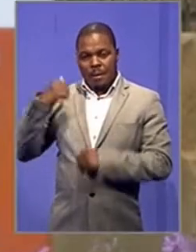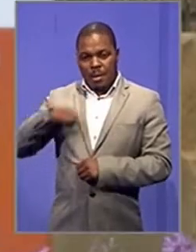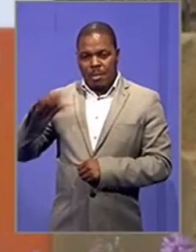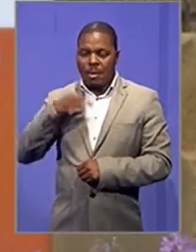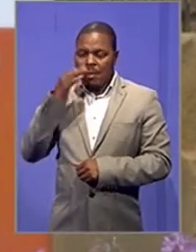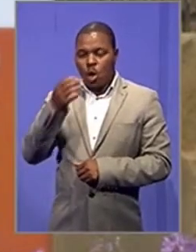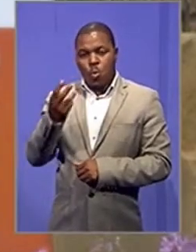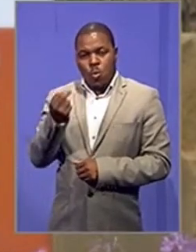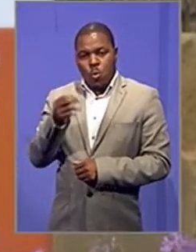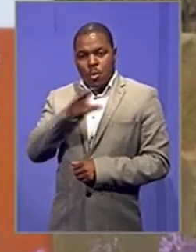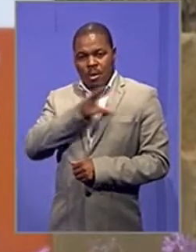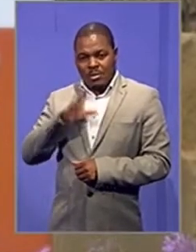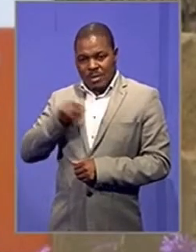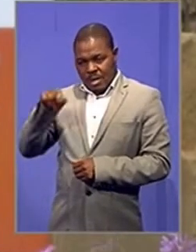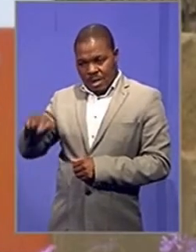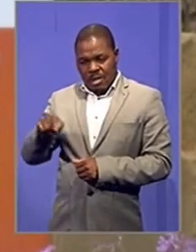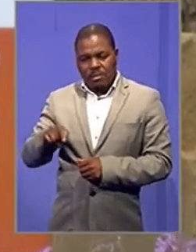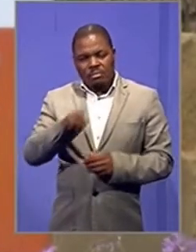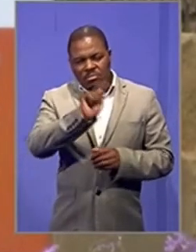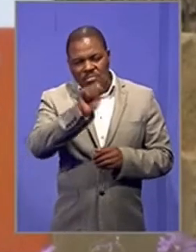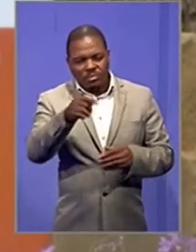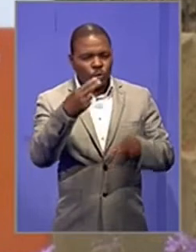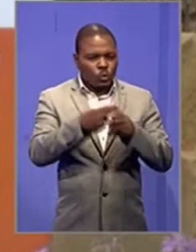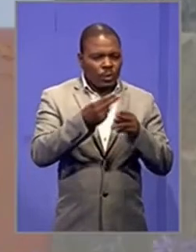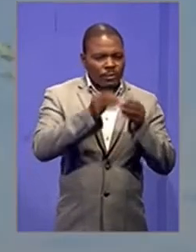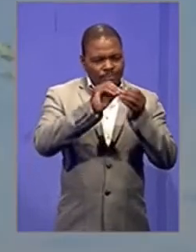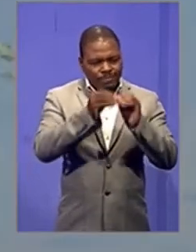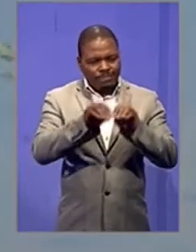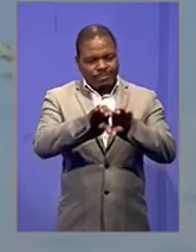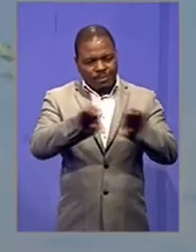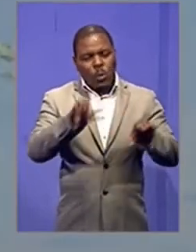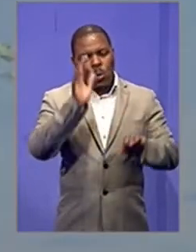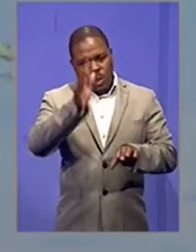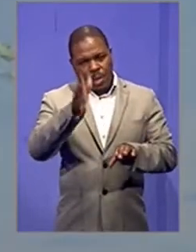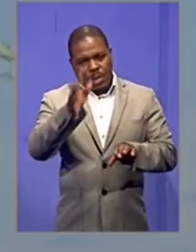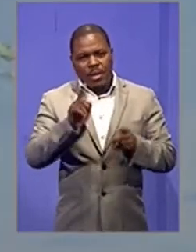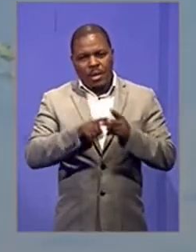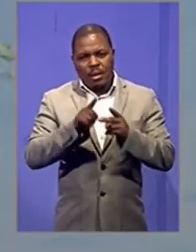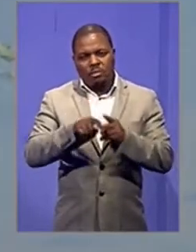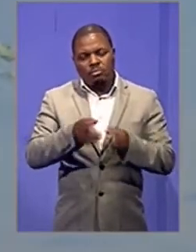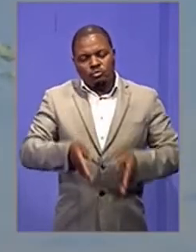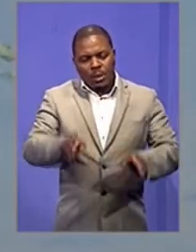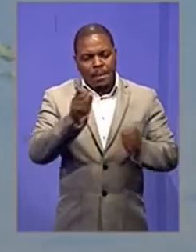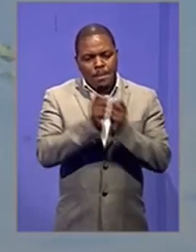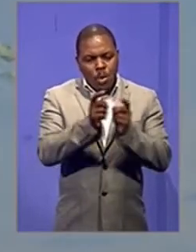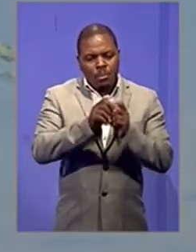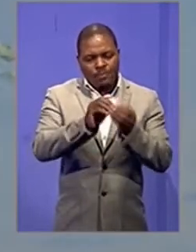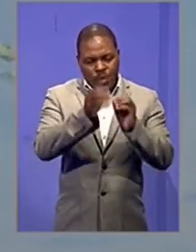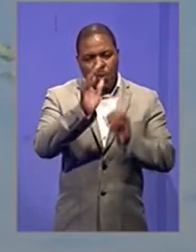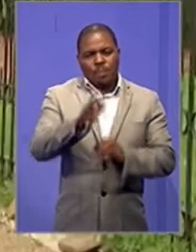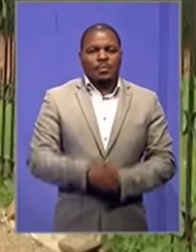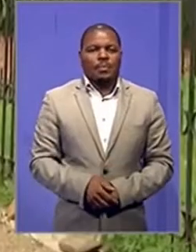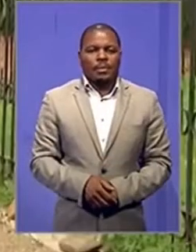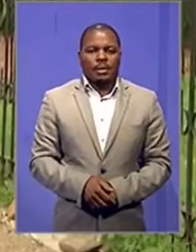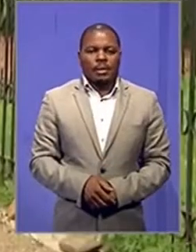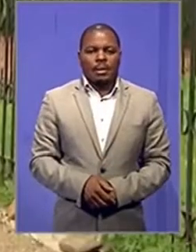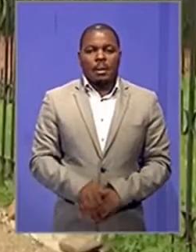tlile go mekamekana le mafaratlhatlha a dikgwerekgwere tsa lešwe le mesima mo mebileng. Batho ba ile ba